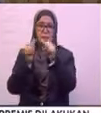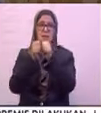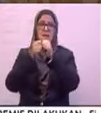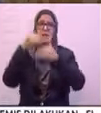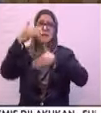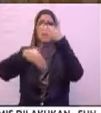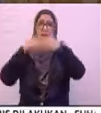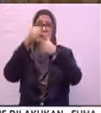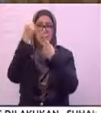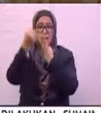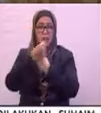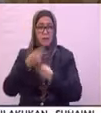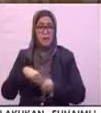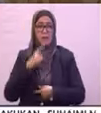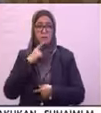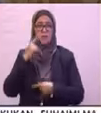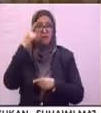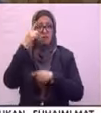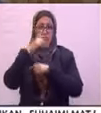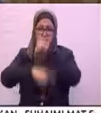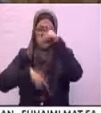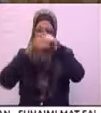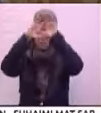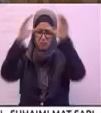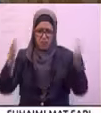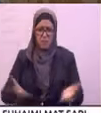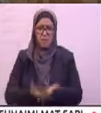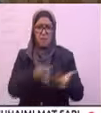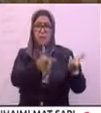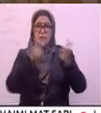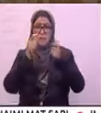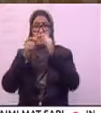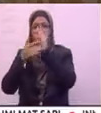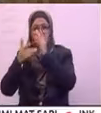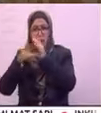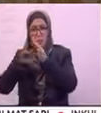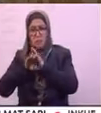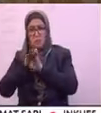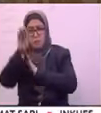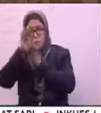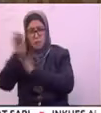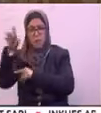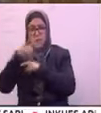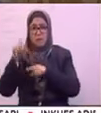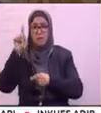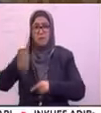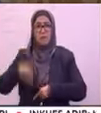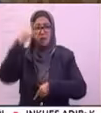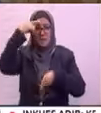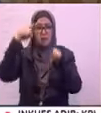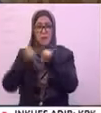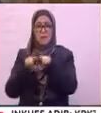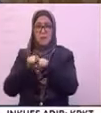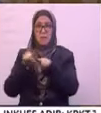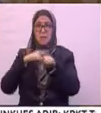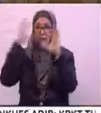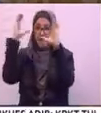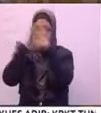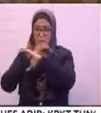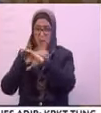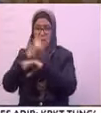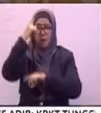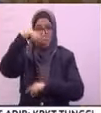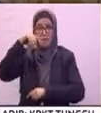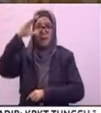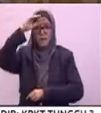teknologi semakin berkembang. Kita mungkin perlu bersetuju bahawa itu antara cabaran utama yang dihadapi oleh kedua-dua gender, bukan saja kaum lelaki, malah wanita.